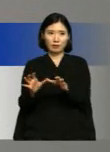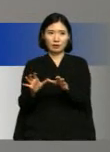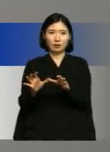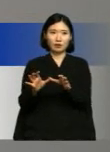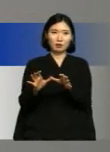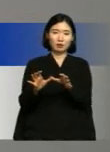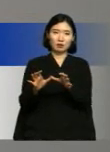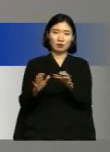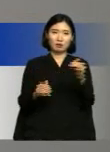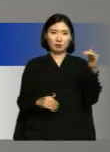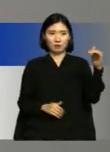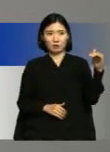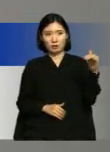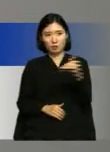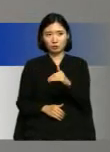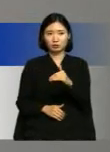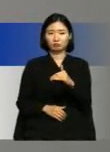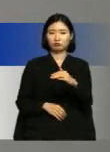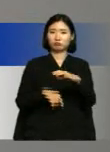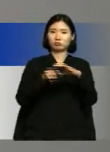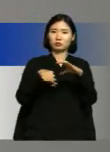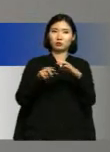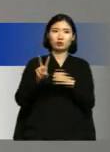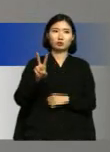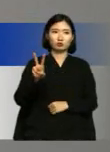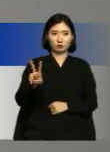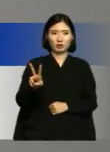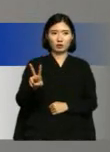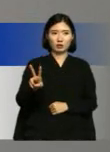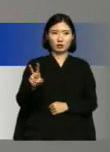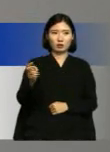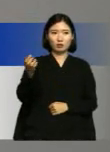내려오고 터널 두 개로 돼 있는 것을